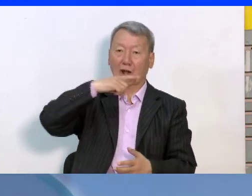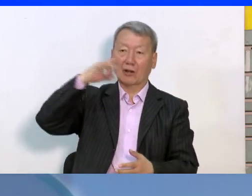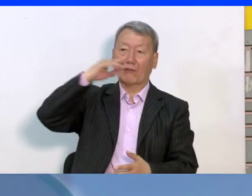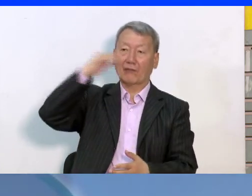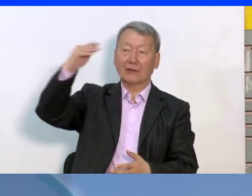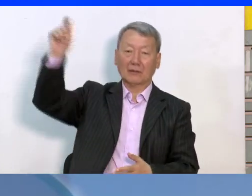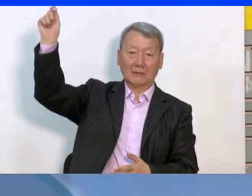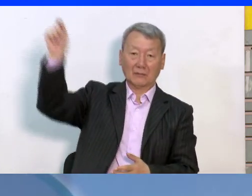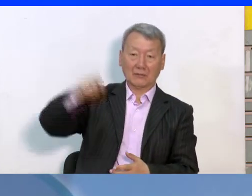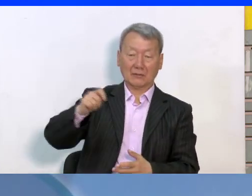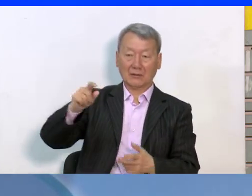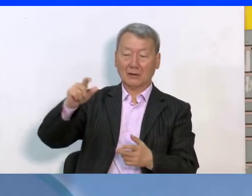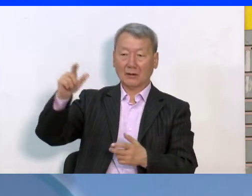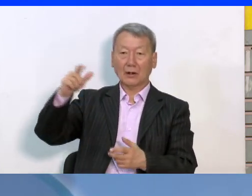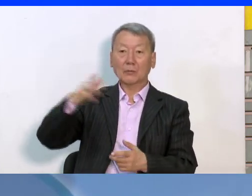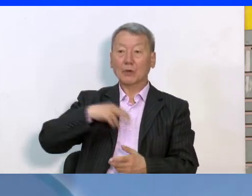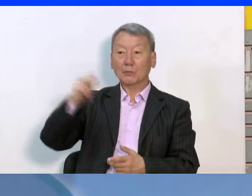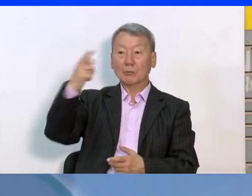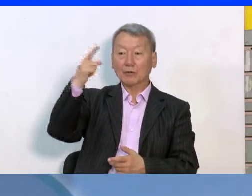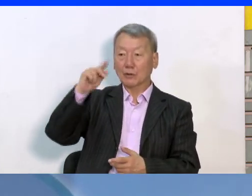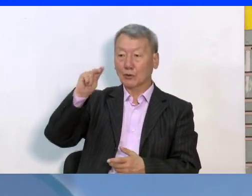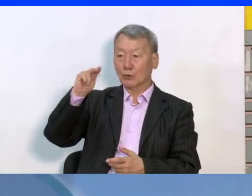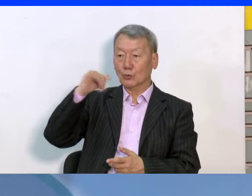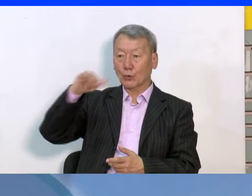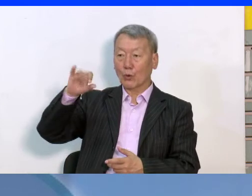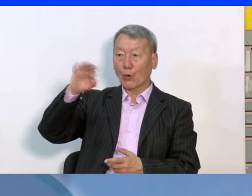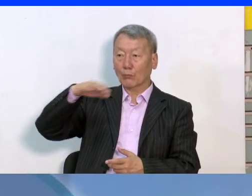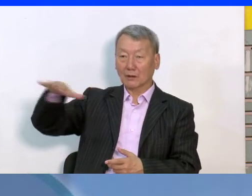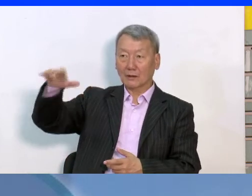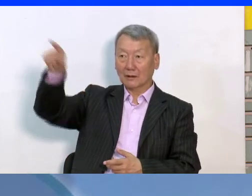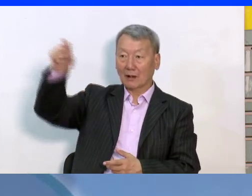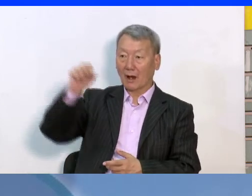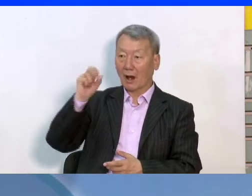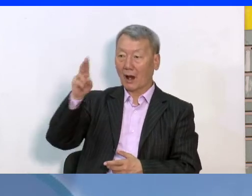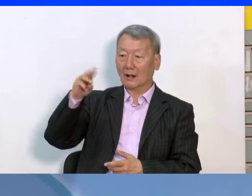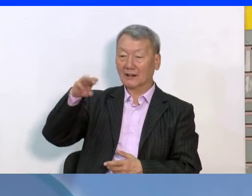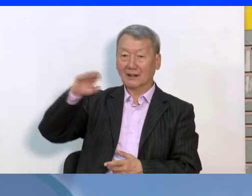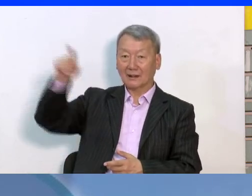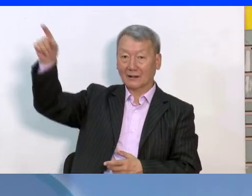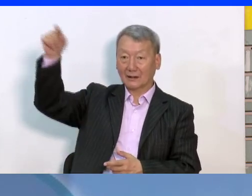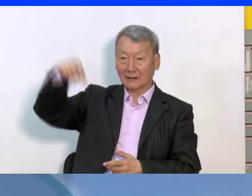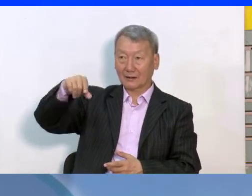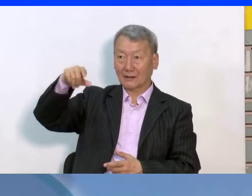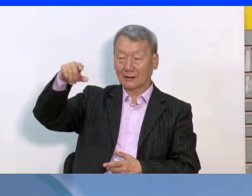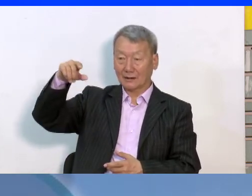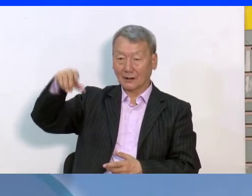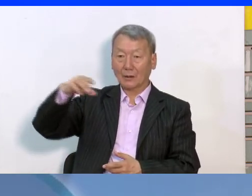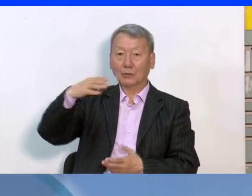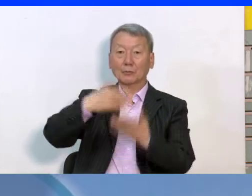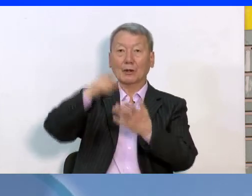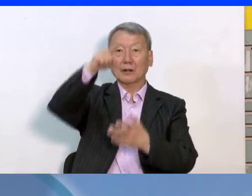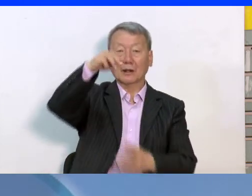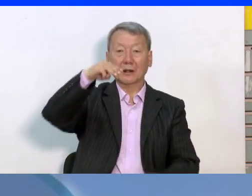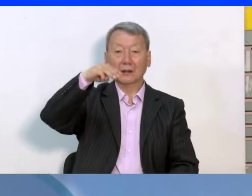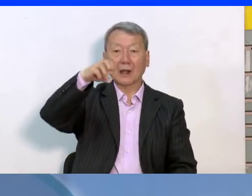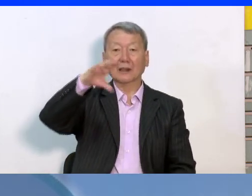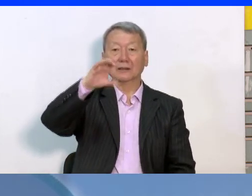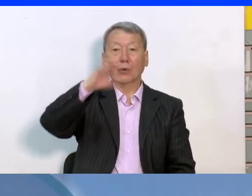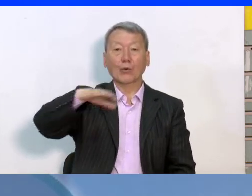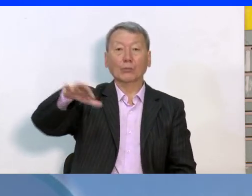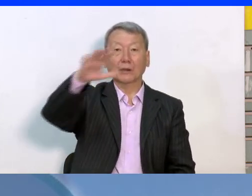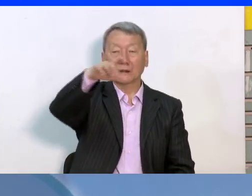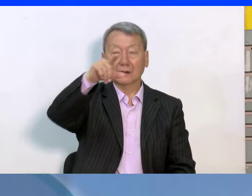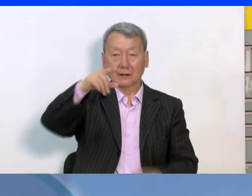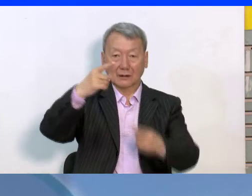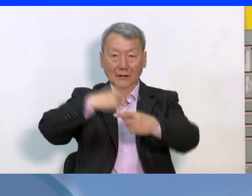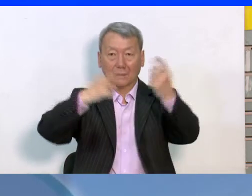келгендер, Чүй областынын Ак Тилек өткөрүү пунктунан, чек ара пунктунан өткөндөр, Талас областынын Чоң Капка чек